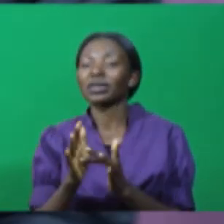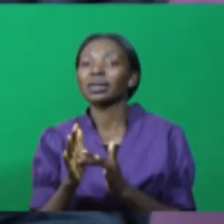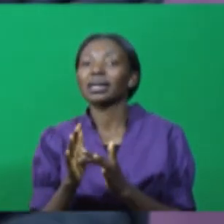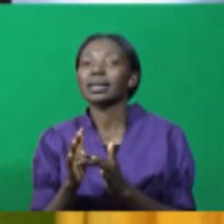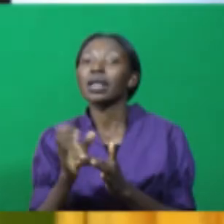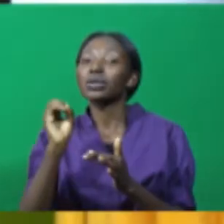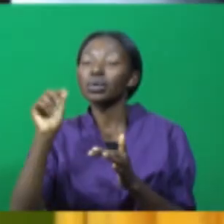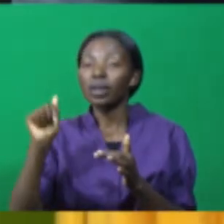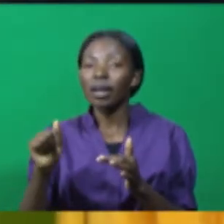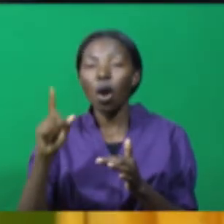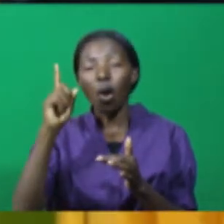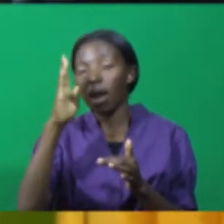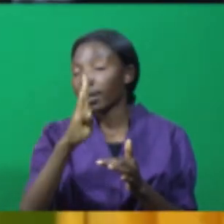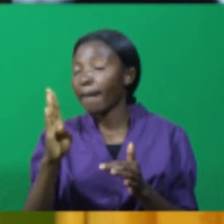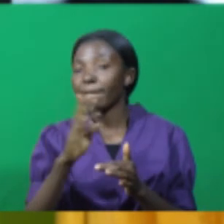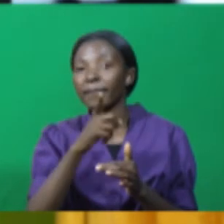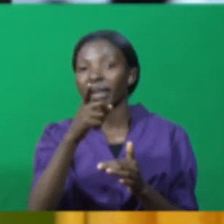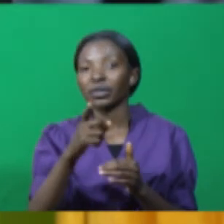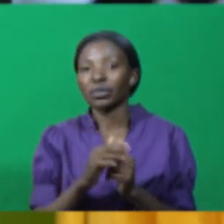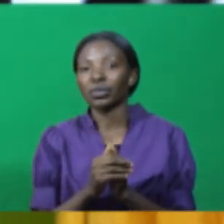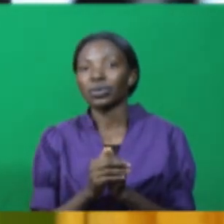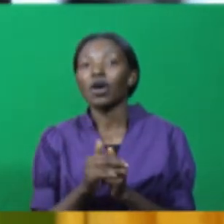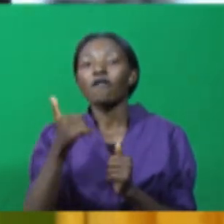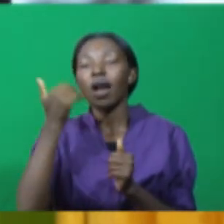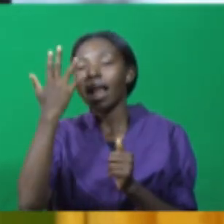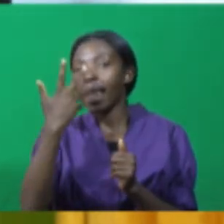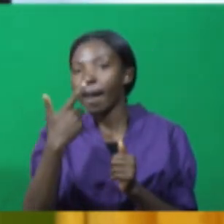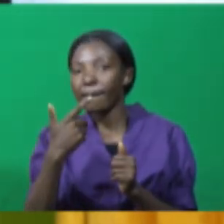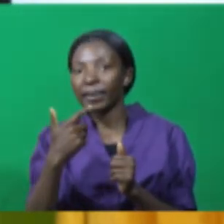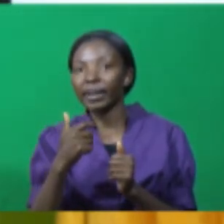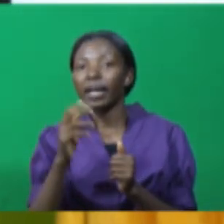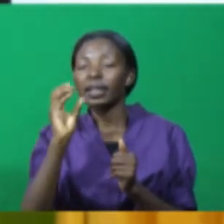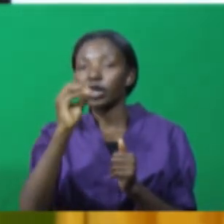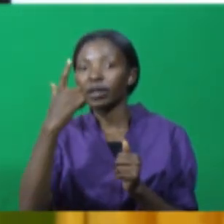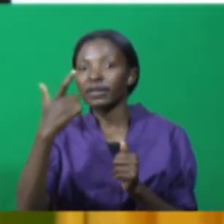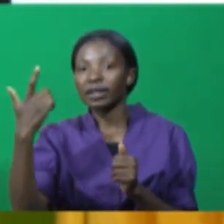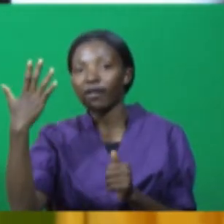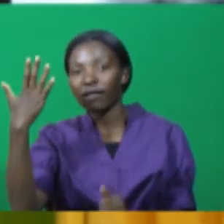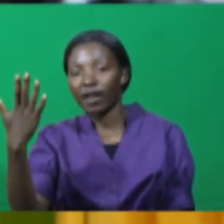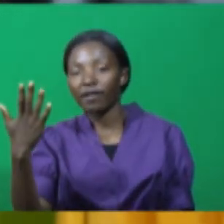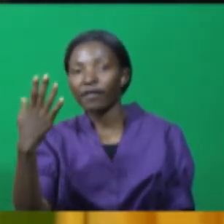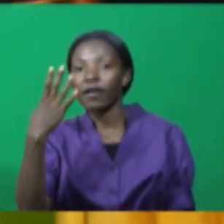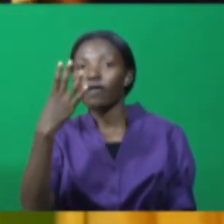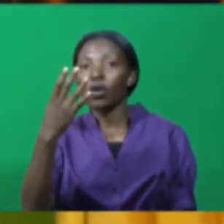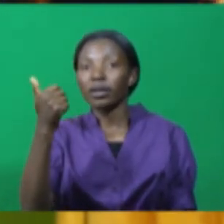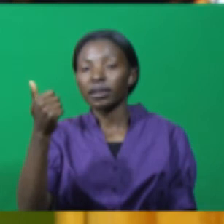Onekai vatereri. Vatereri, Mwari ngakukomborerei. Vapei nhare idzi. Nhare idzi timutibate